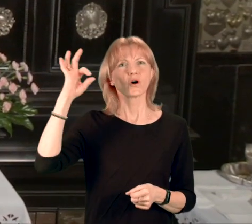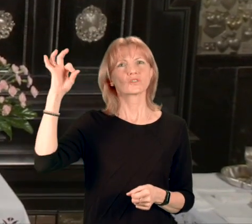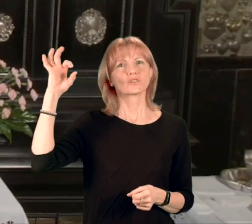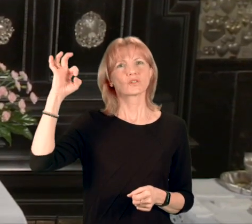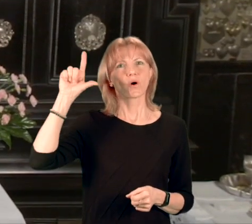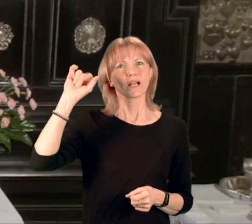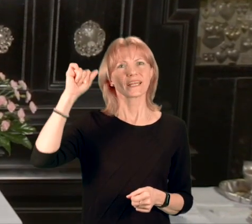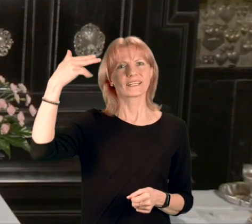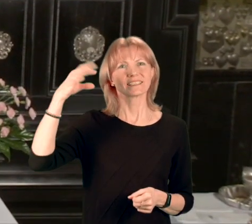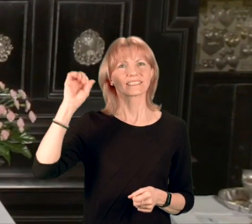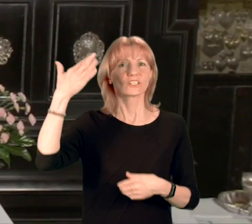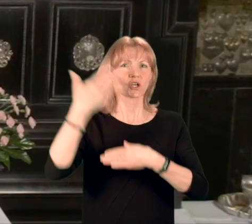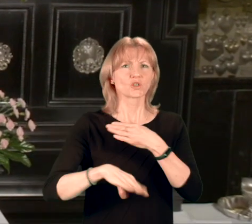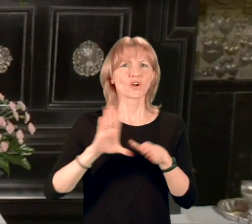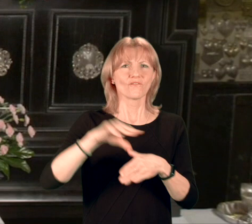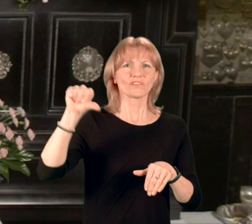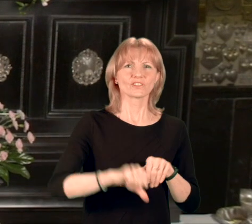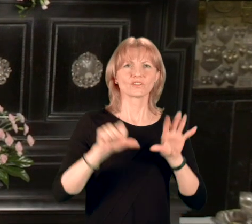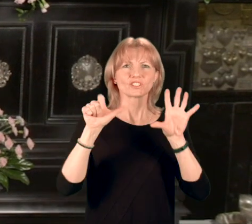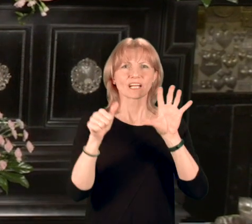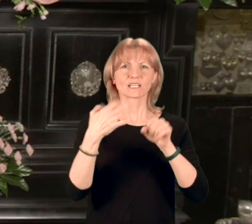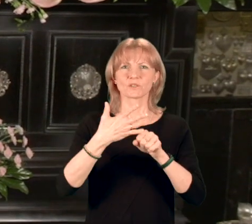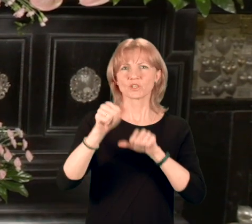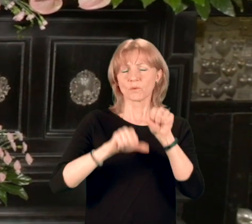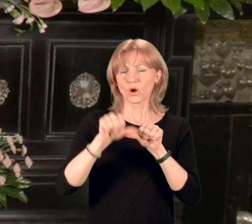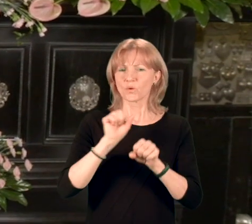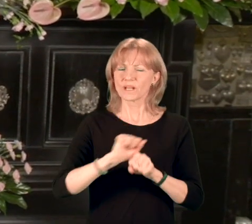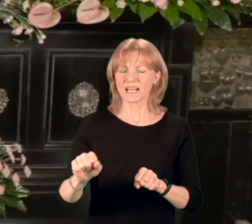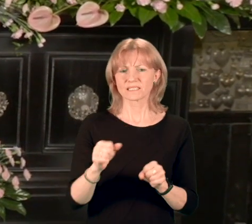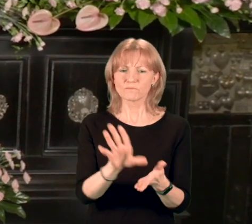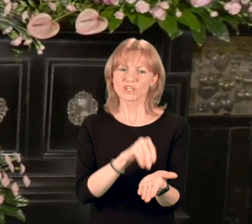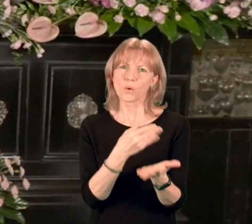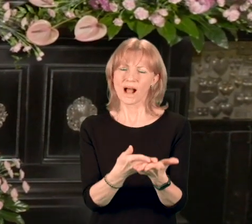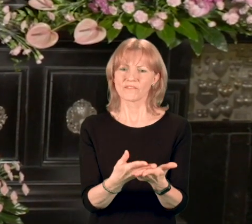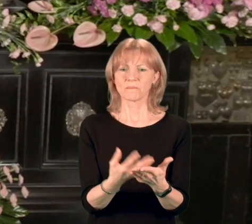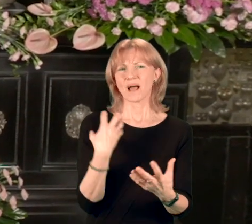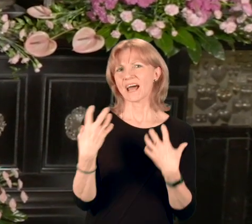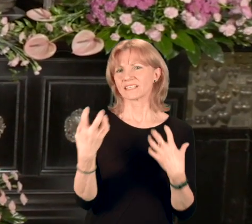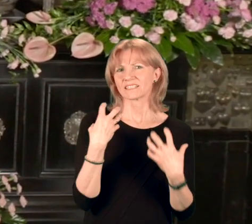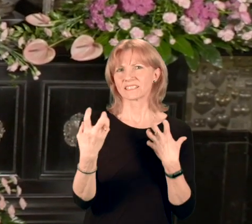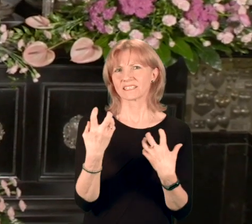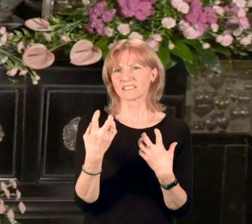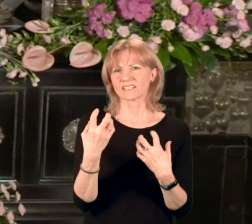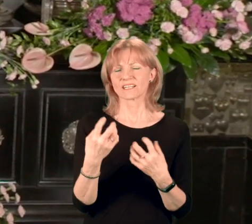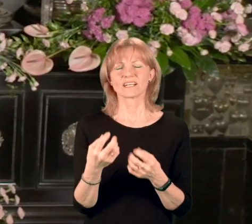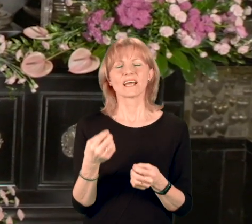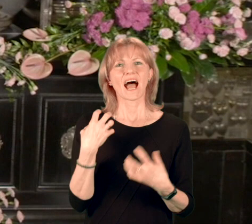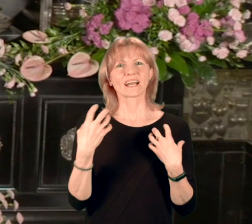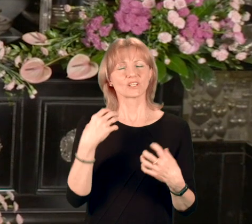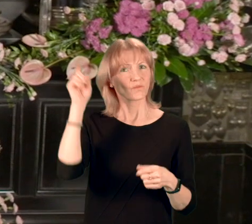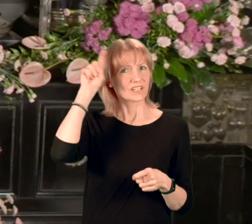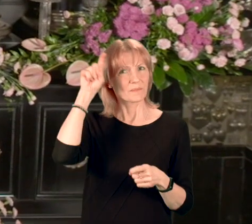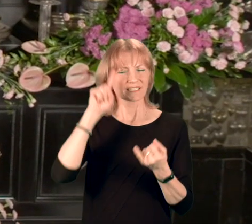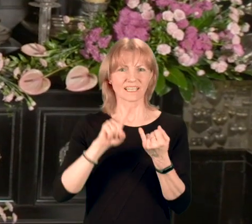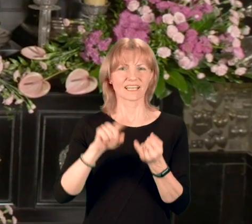Ukończony w roku 1650 ołtarz stanowi przykład dzieła wysokiego kunsztu złotników augsburskich i gdańskich.